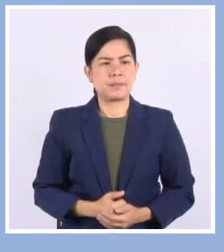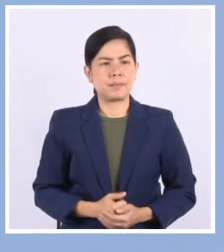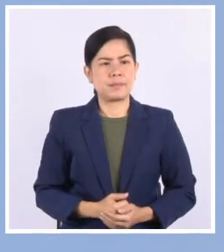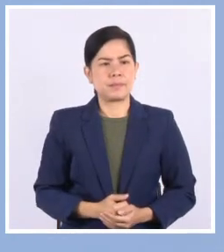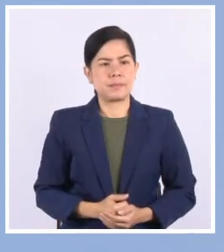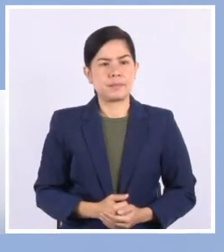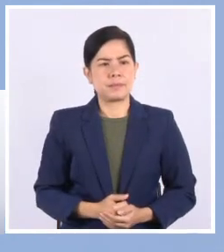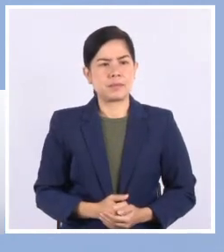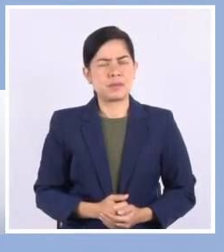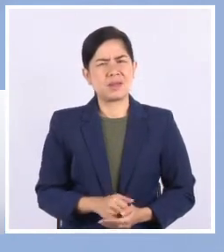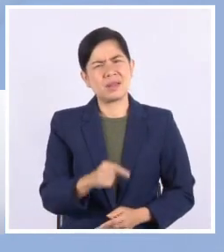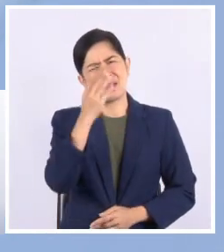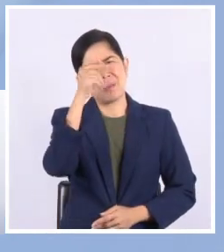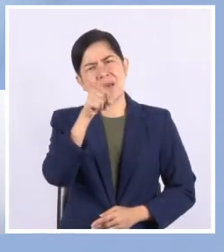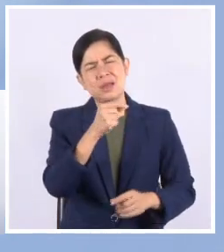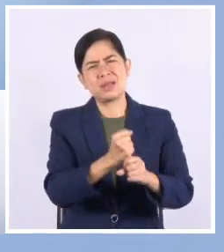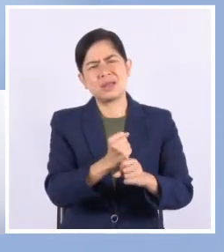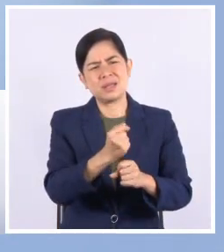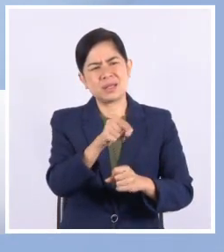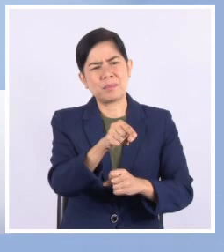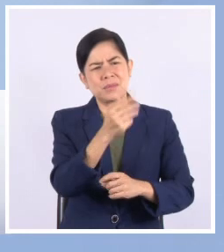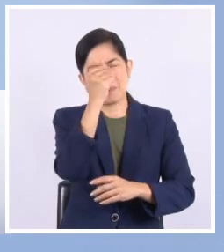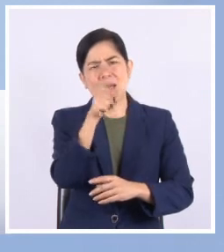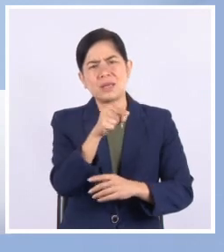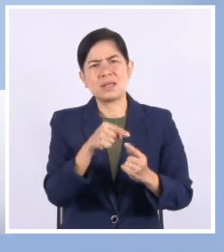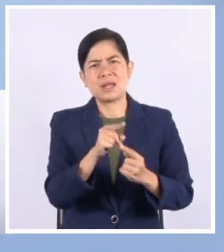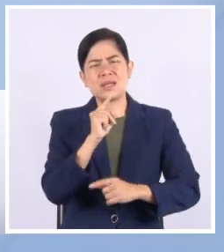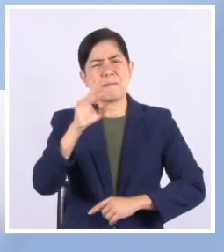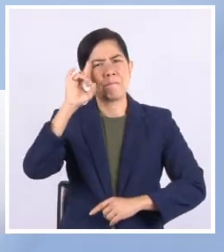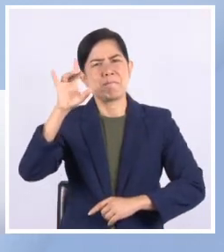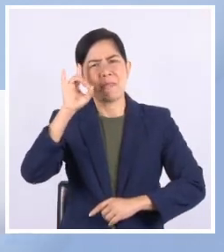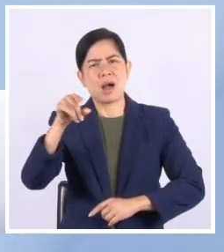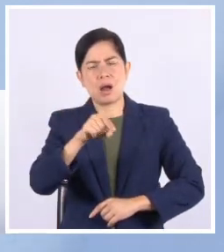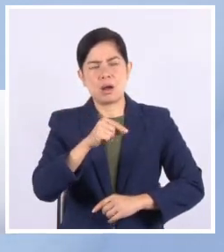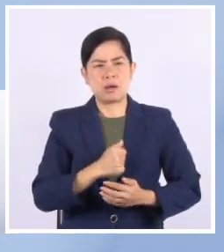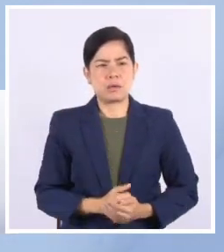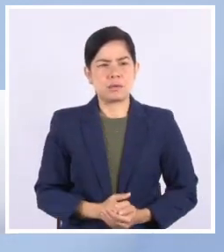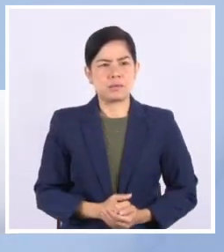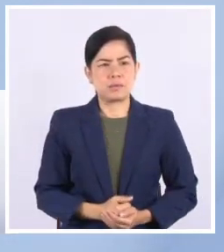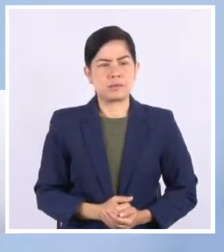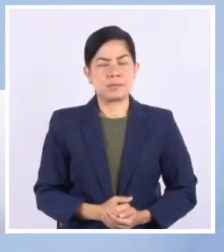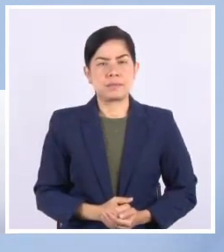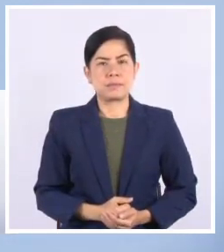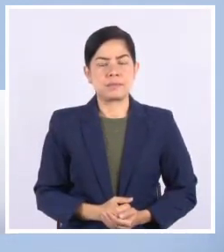ปทำไมทำอย่างนี้มาอยู่ดีไม่ว่าดีเฮ้ยตาหนวยอยู่เปล่า